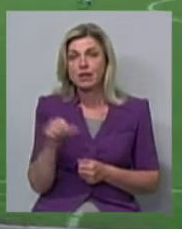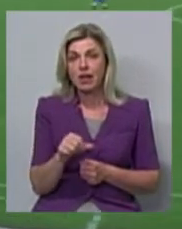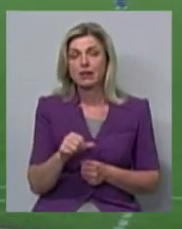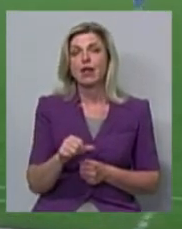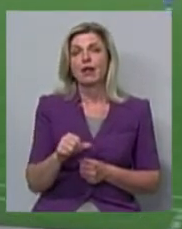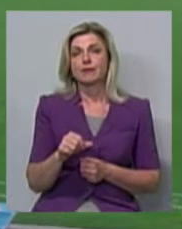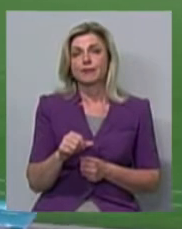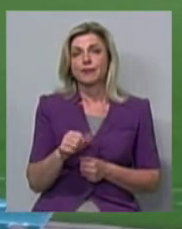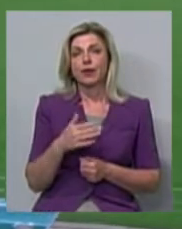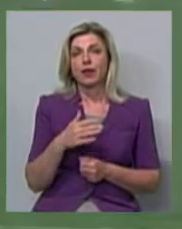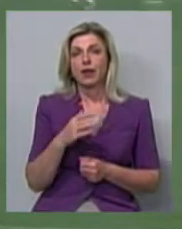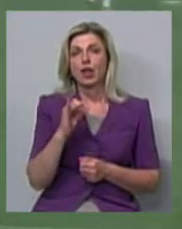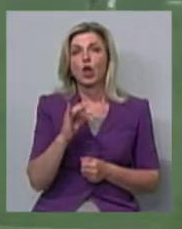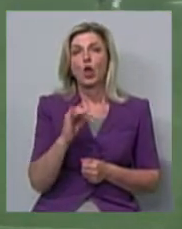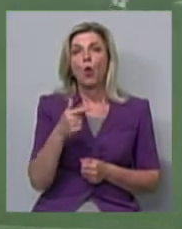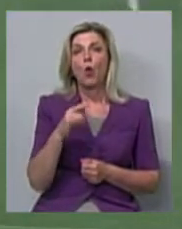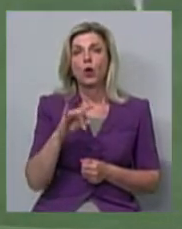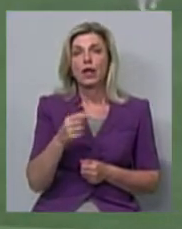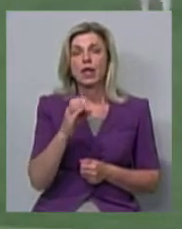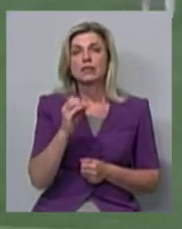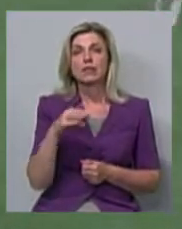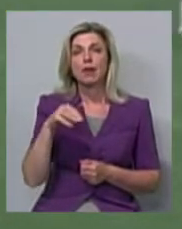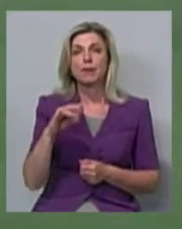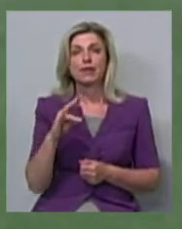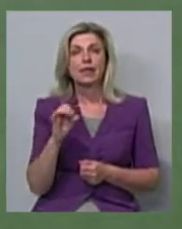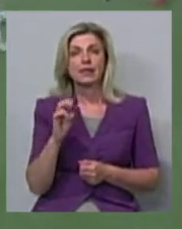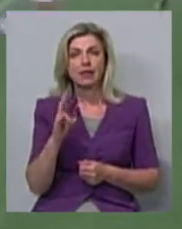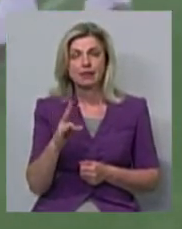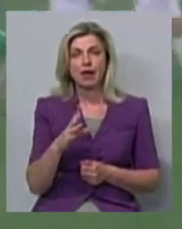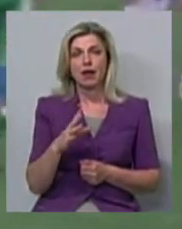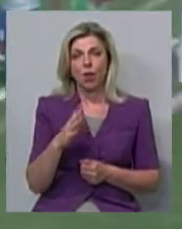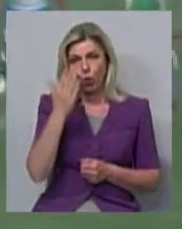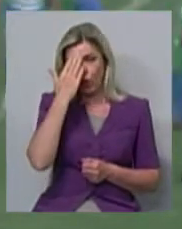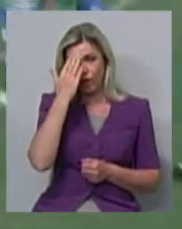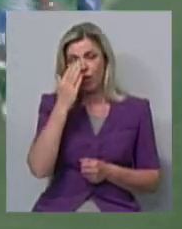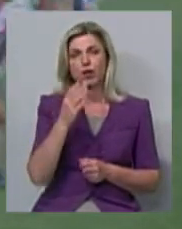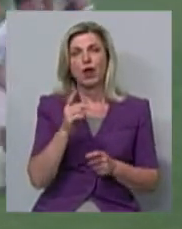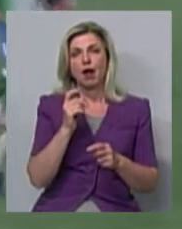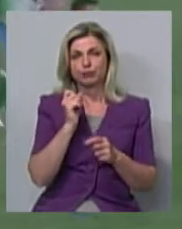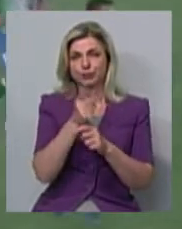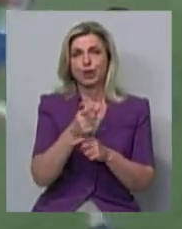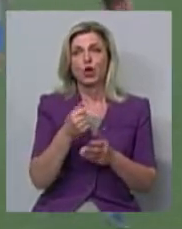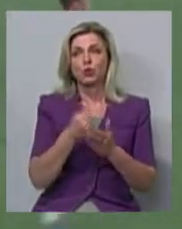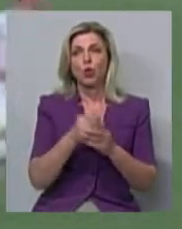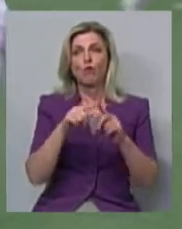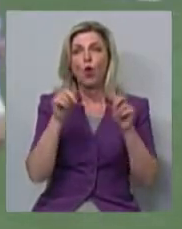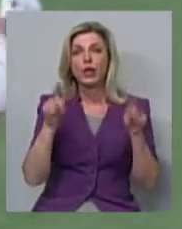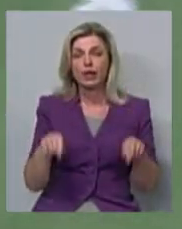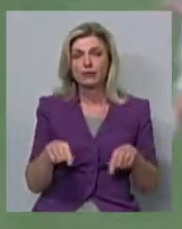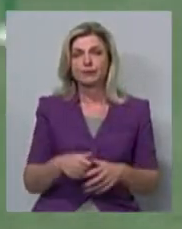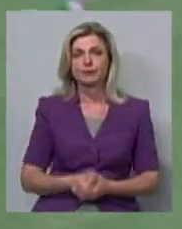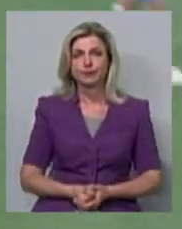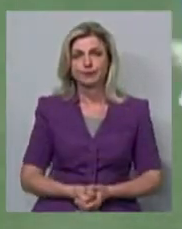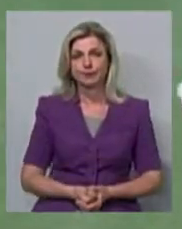гравця «Миколаєва» Ігоря Семенини, форвард «Кристала» Андрій Барладим головою пробив у ствір воріт. Втім, не переграв голкіпера